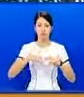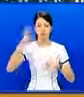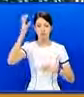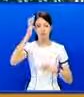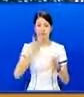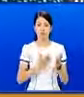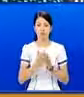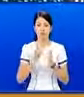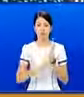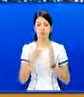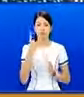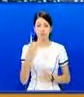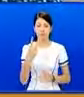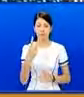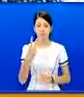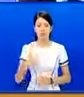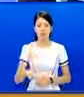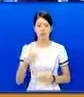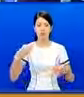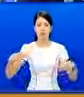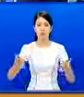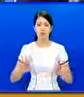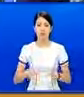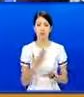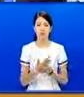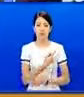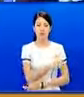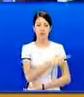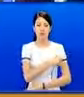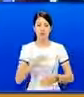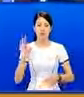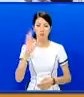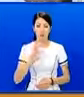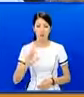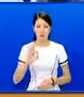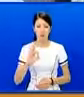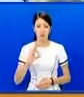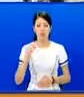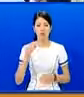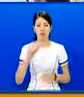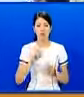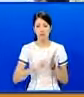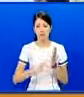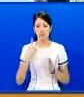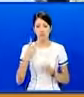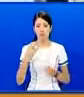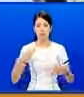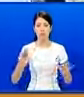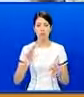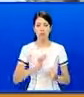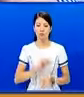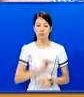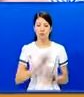мекеме 220 бос жұмыс орнын ұсынса, денсаулық саласынан 35 мекеме 92 вакансияны ұсынды. Бұл күні